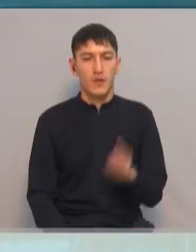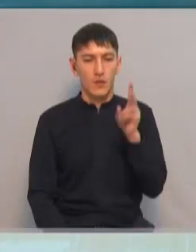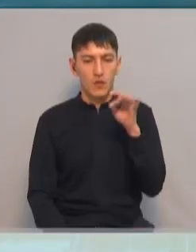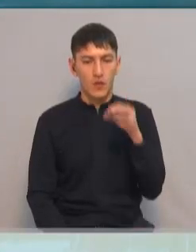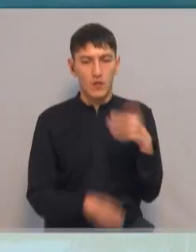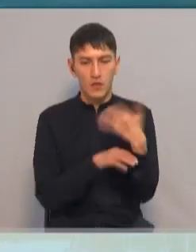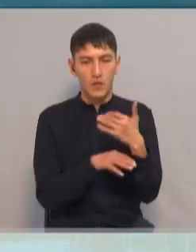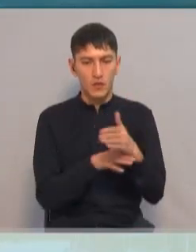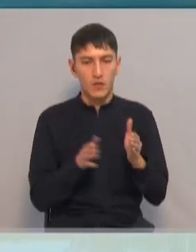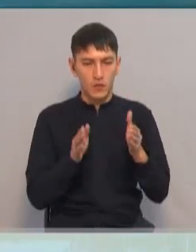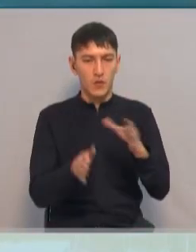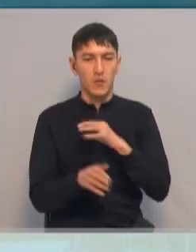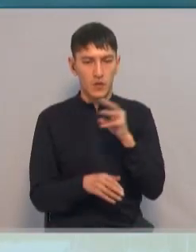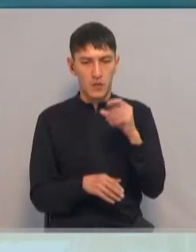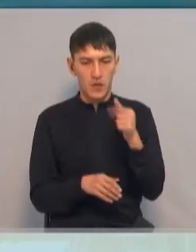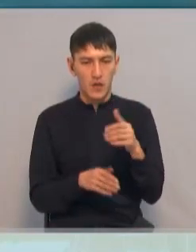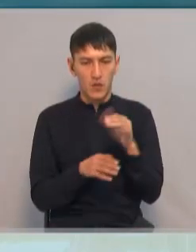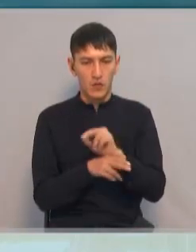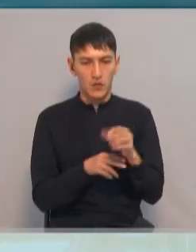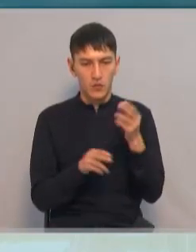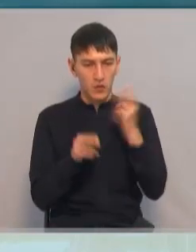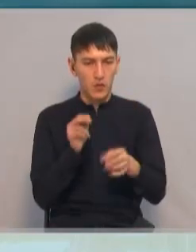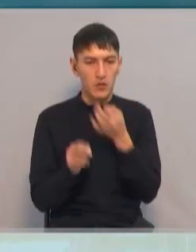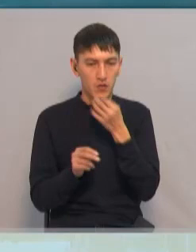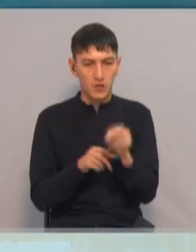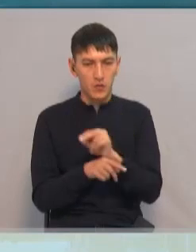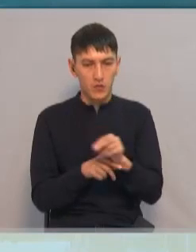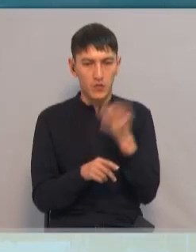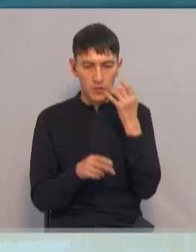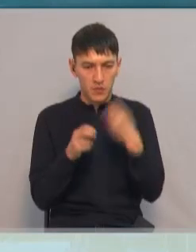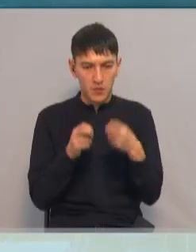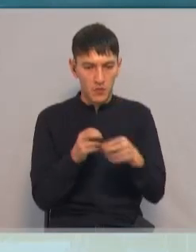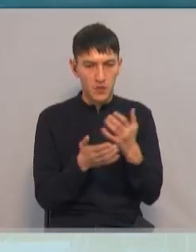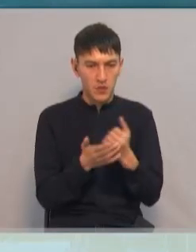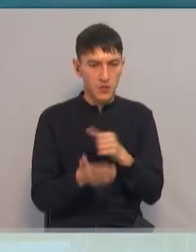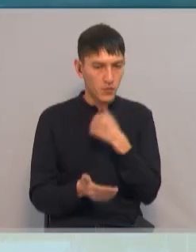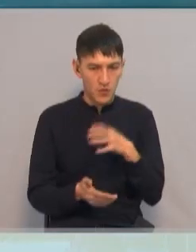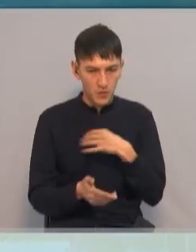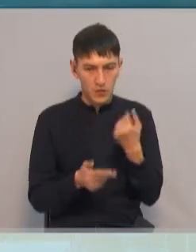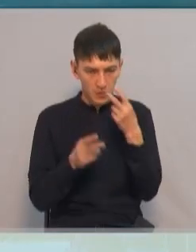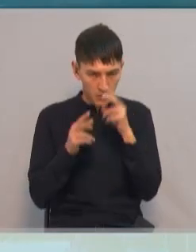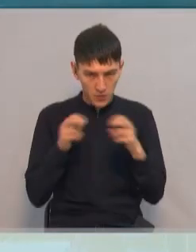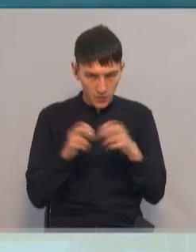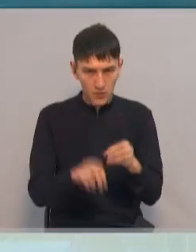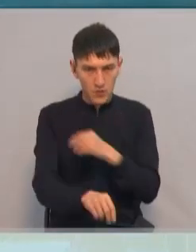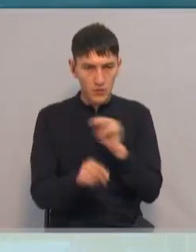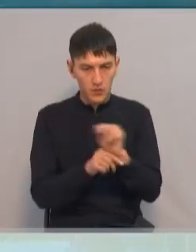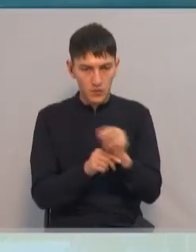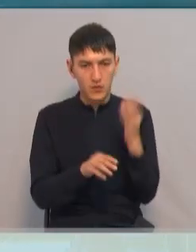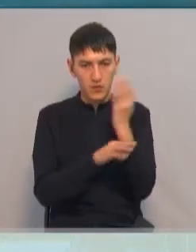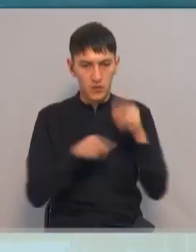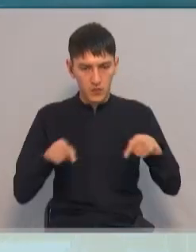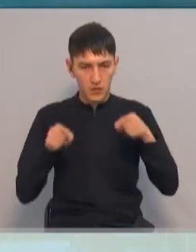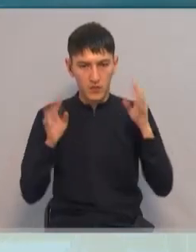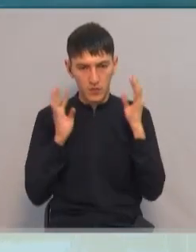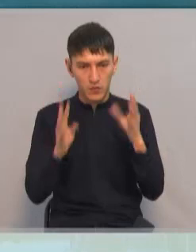Қонаевтан қолындағы мега жоба жолайыр құрылысы толық аяқталған жоқ. Әлі де кем кетіктер түзетіліп, нысанның жан-жағы абаттандырылады. Ал